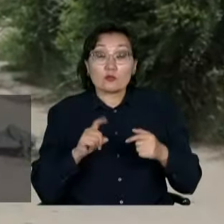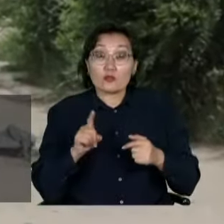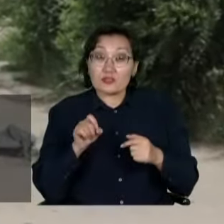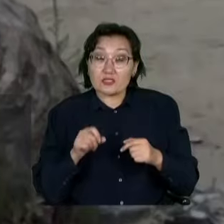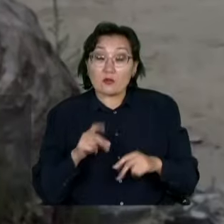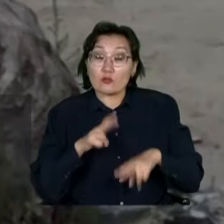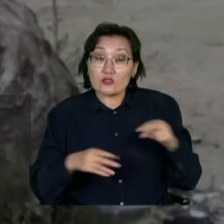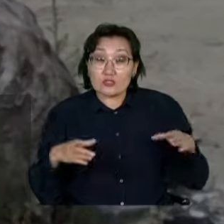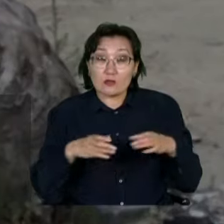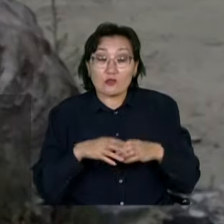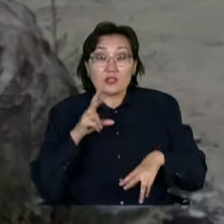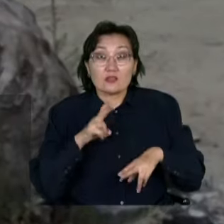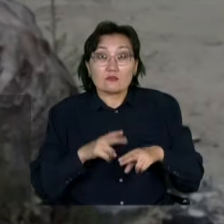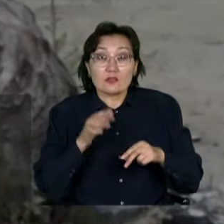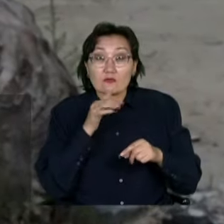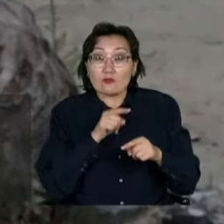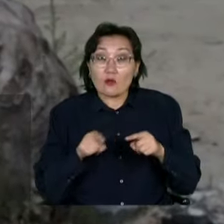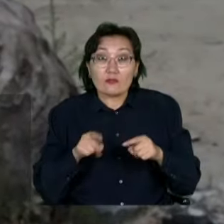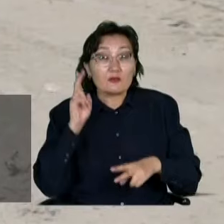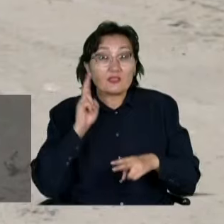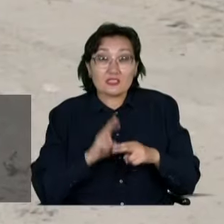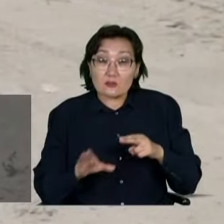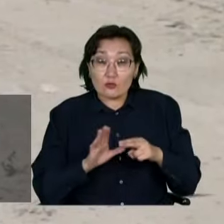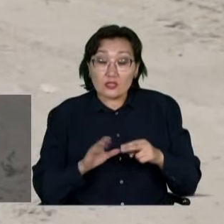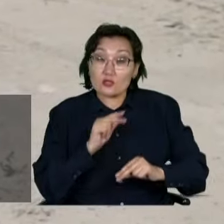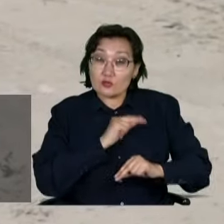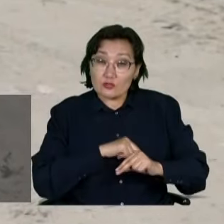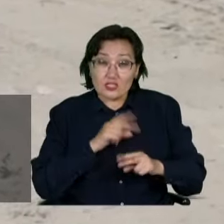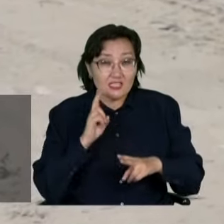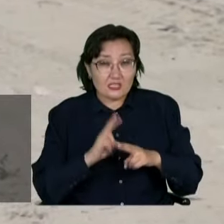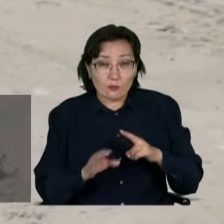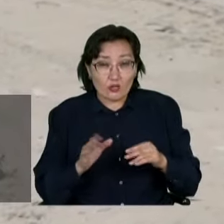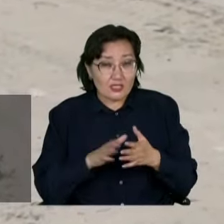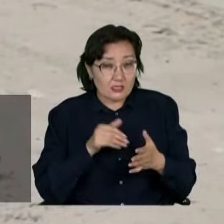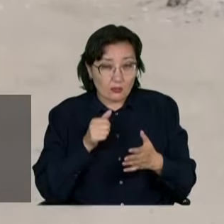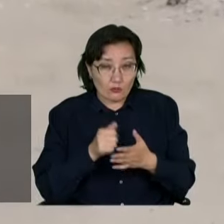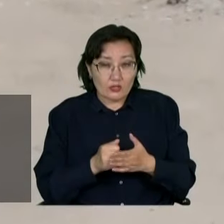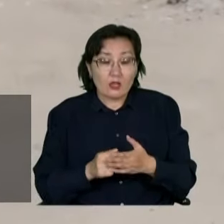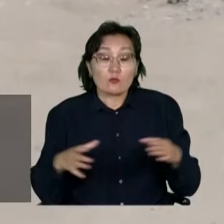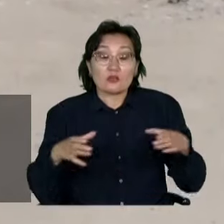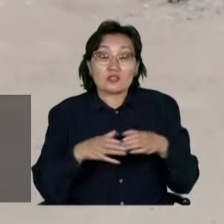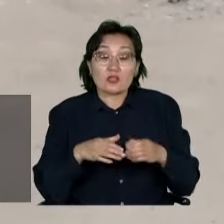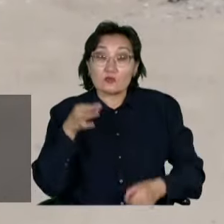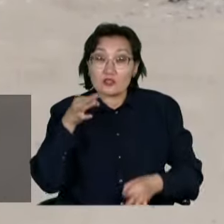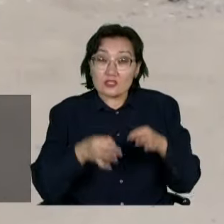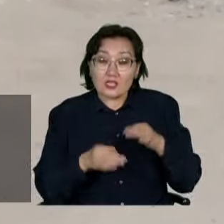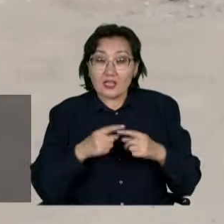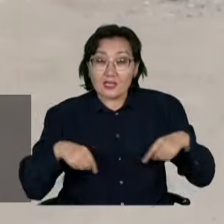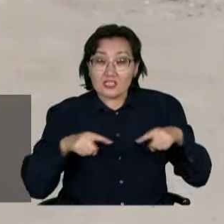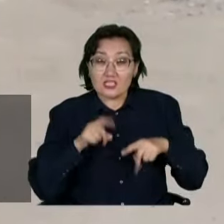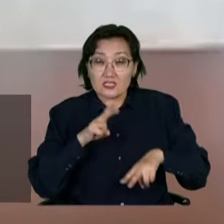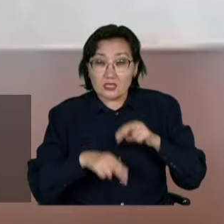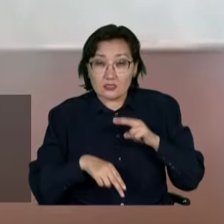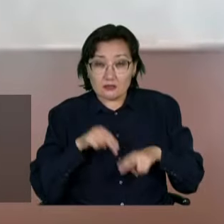что подрядчик не уложился в срок по прокладке канализации, работы не завершены до сих пор. С компанией судится отдел